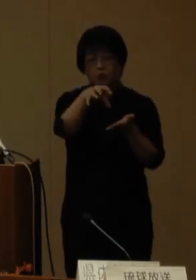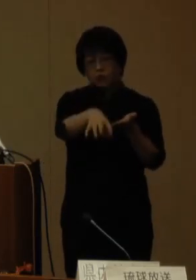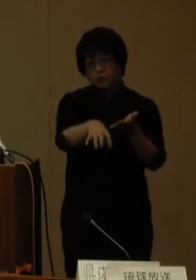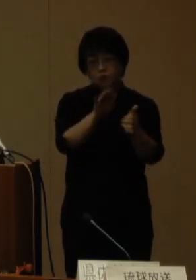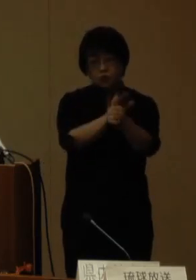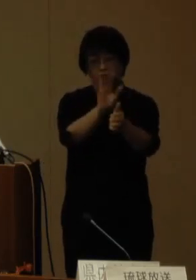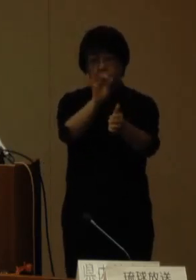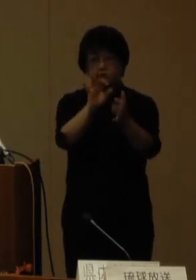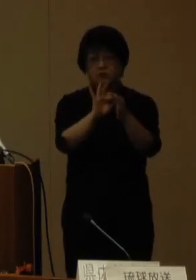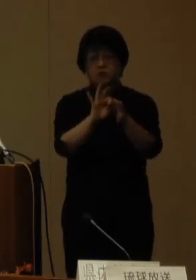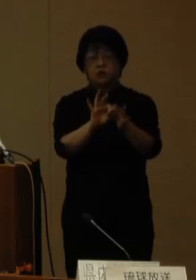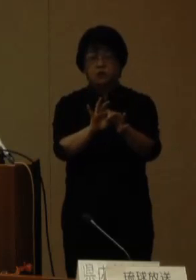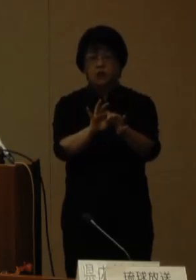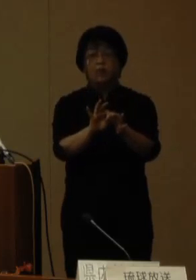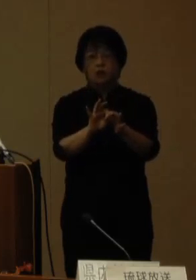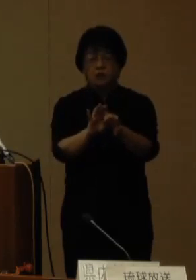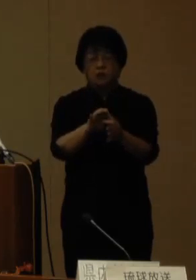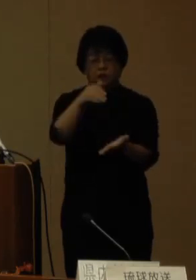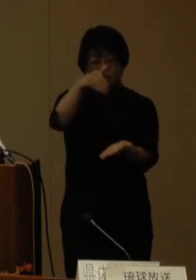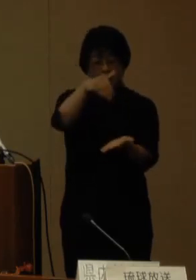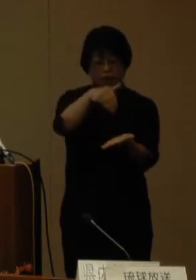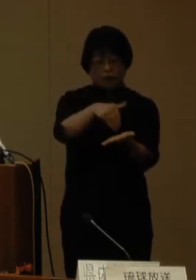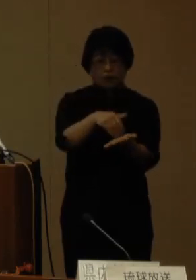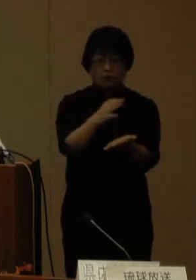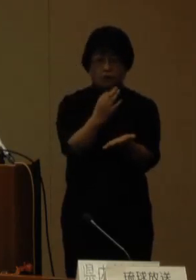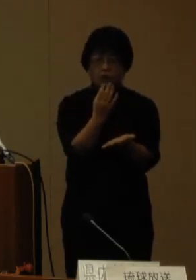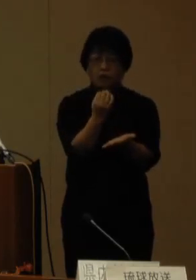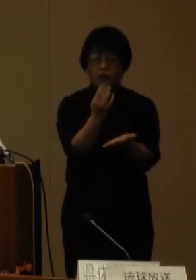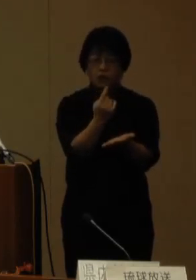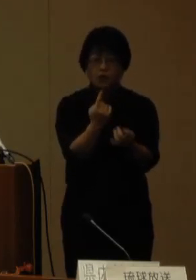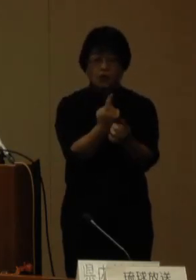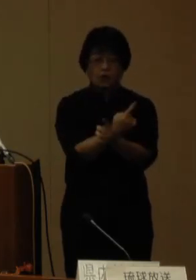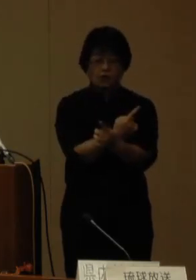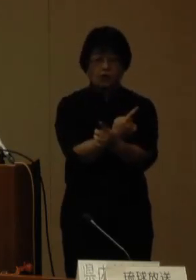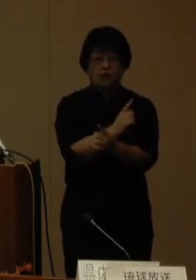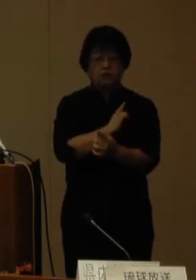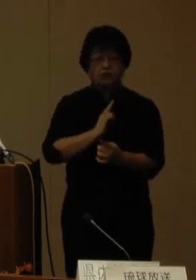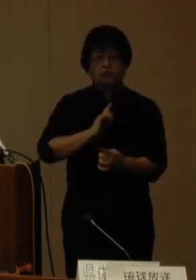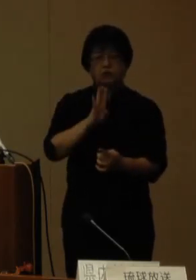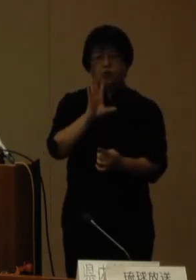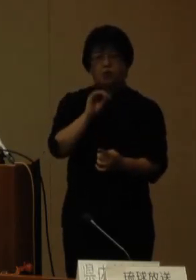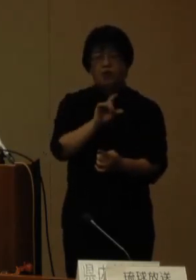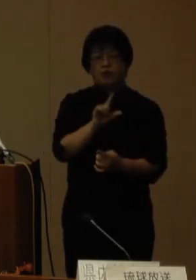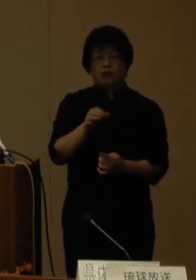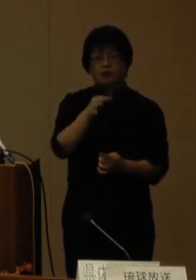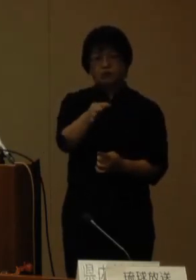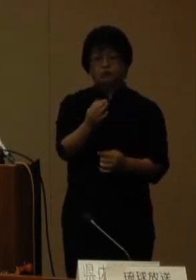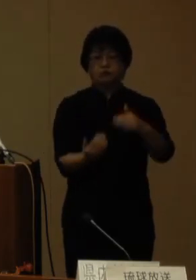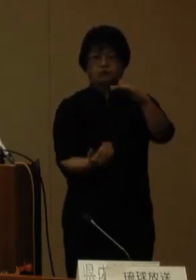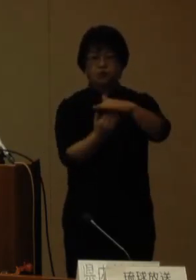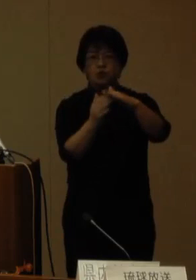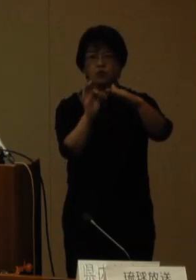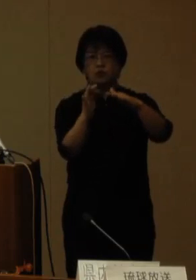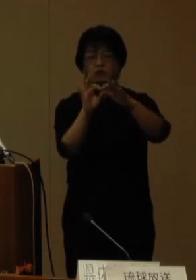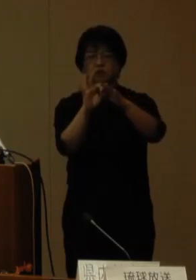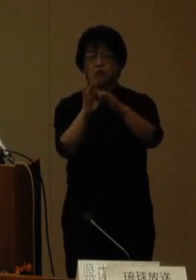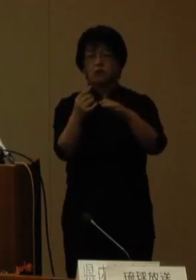金については下限が変わりまして4万円となります。上限については同じ